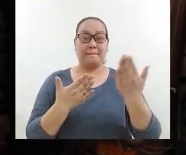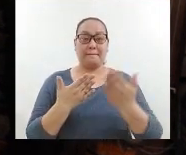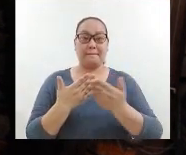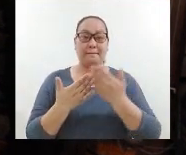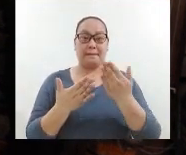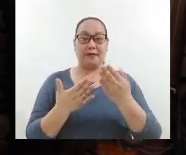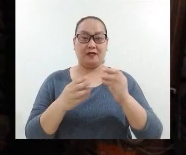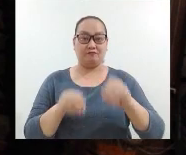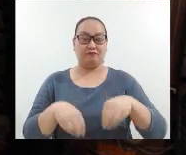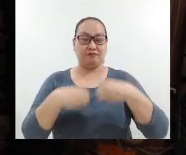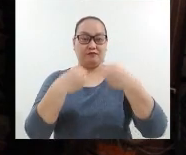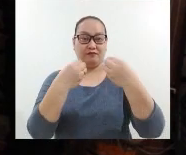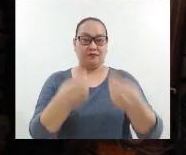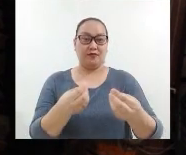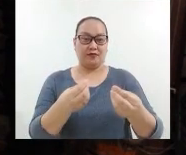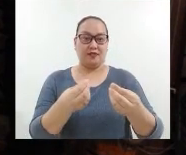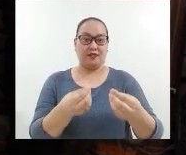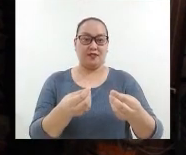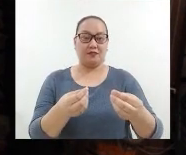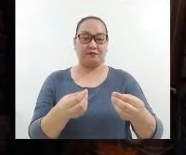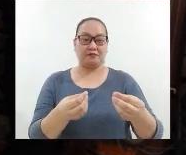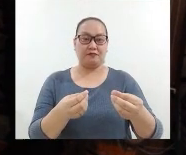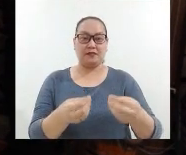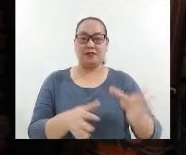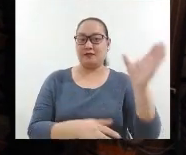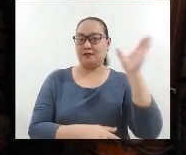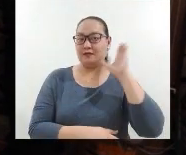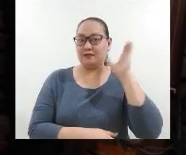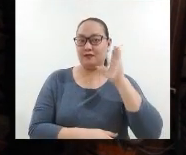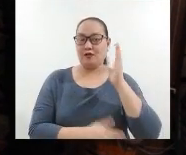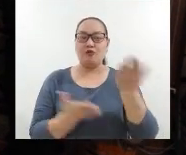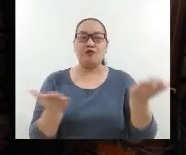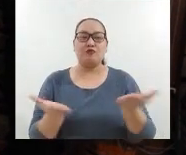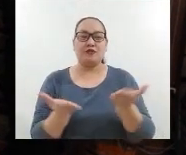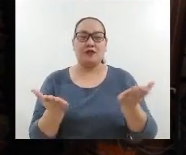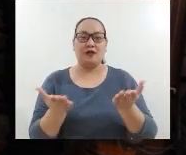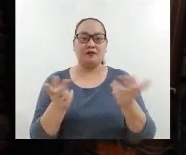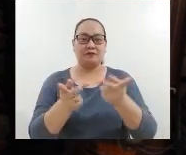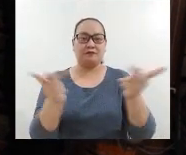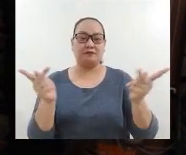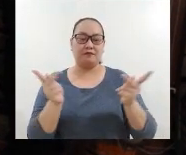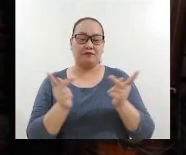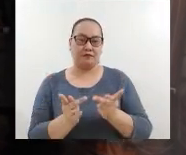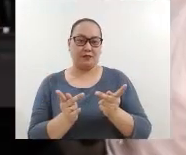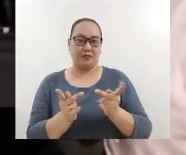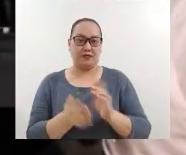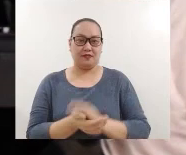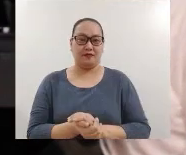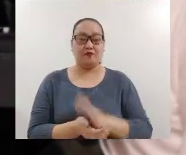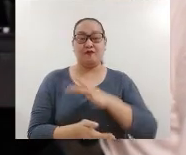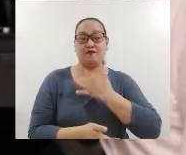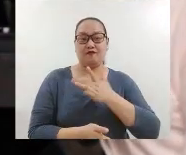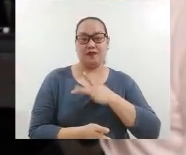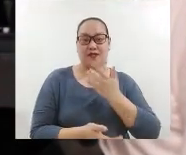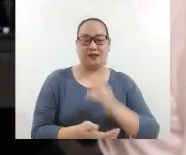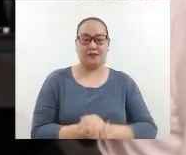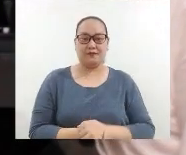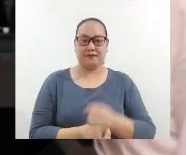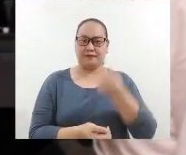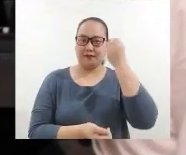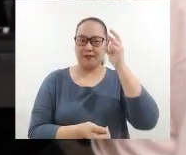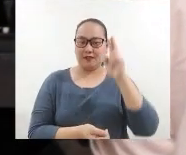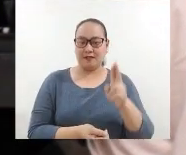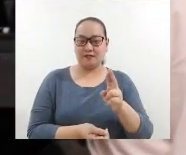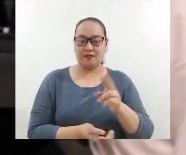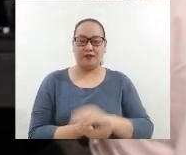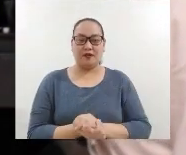Ang mga nakikinig sa isang kalagayan o mood. Sir, gaano po